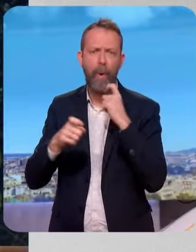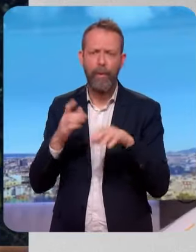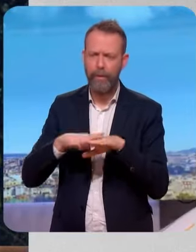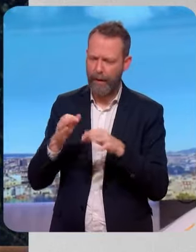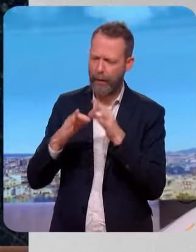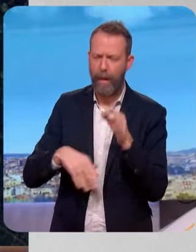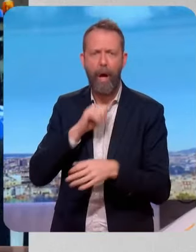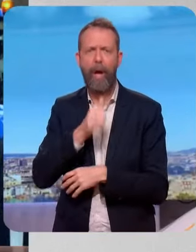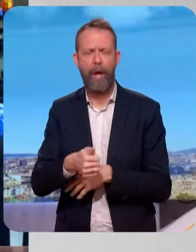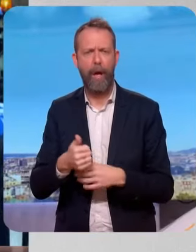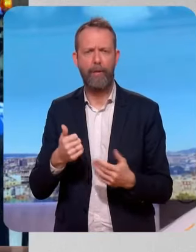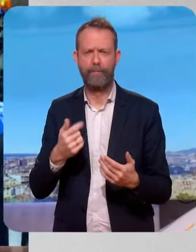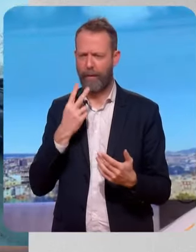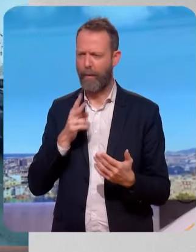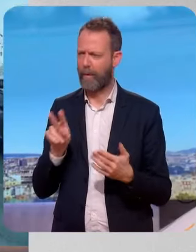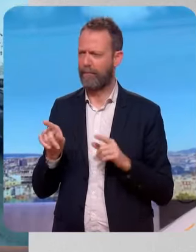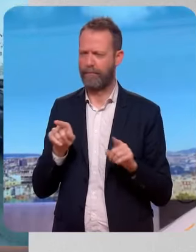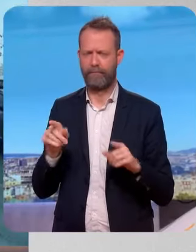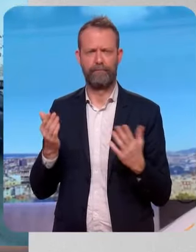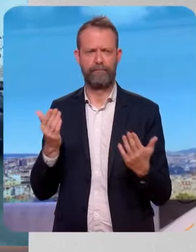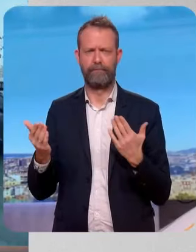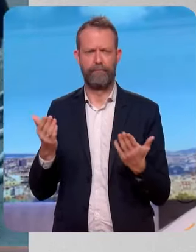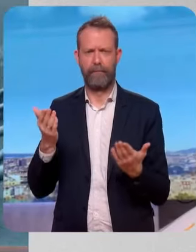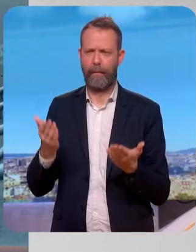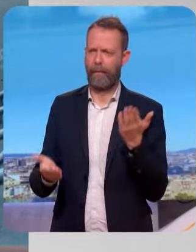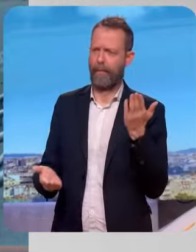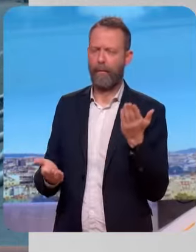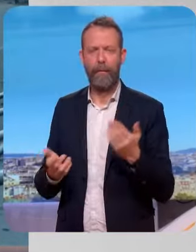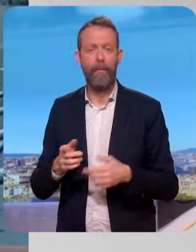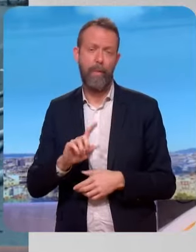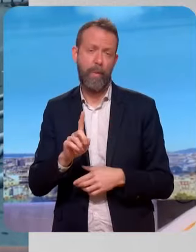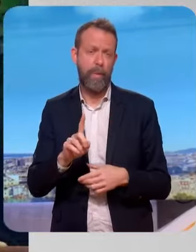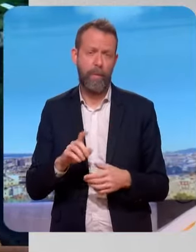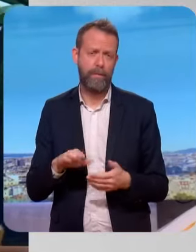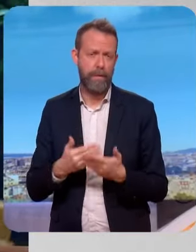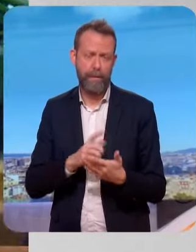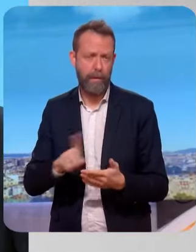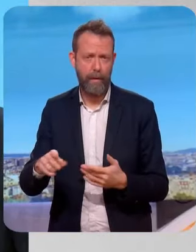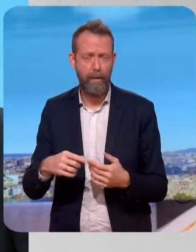rien. Est-ce qu'il n'y a pas quand même effectivement deux poids, deux mesures? Non, il n'y a pas deux poids, deux mesures.